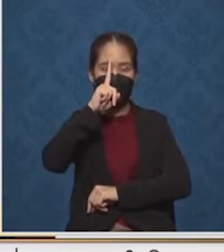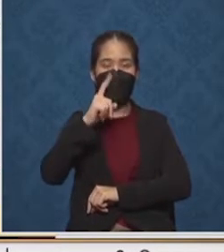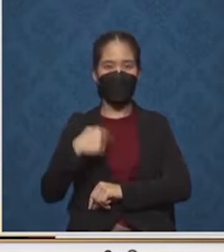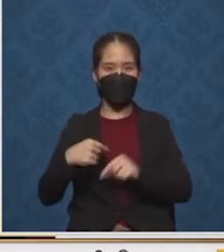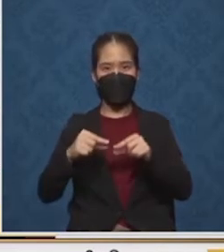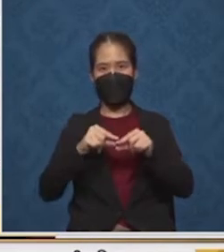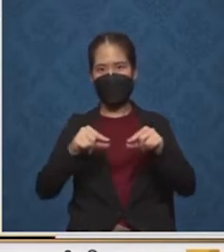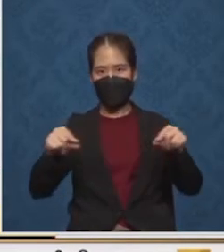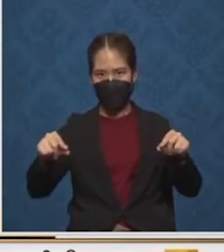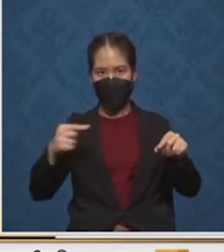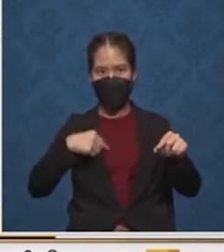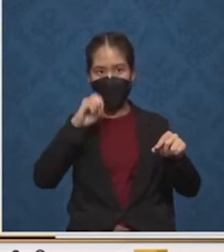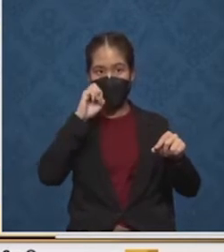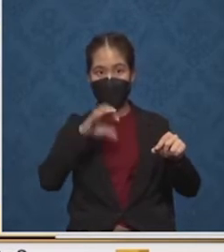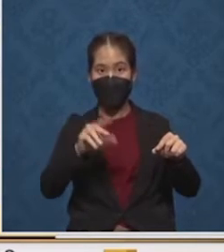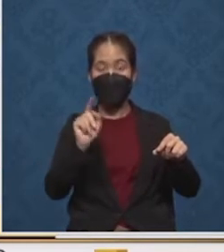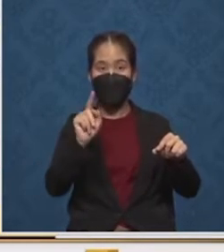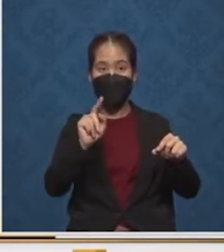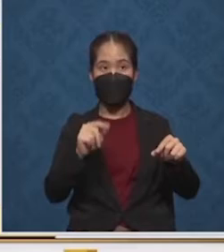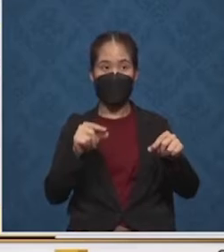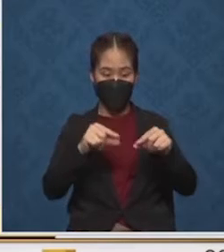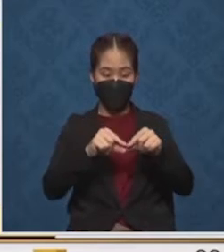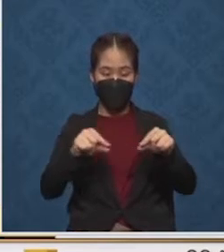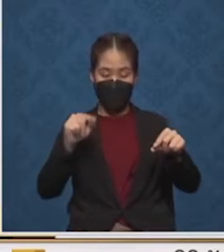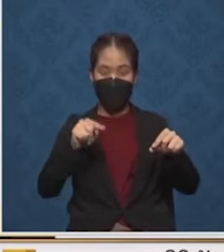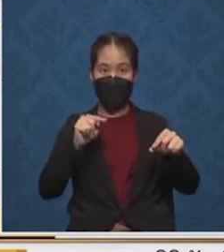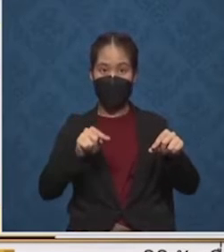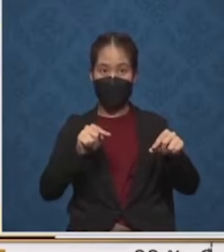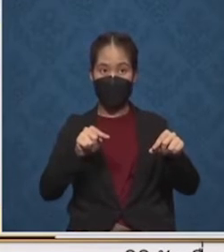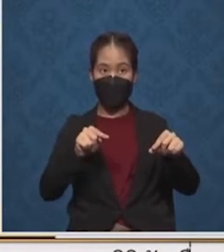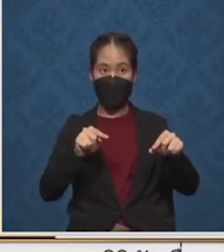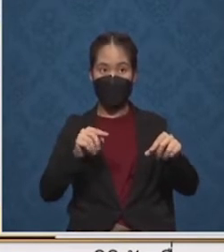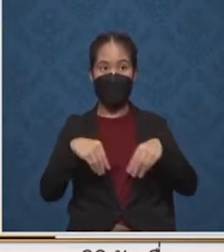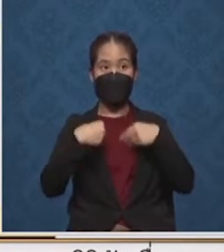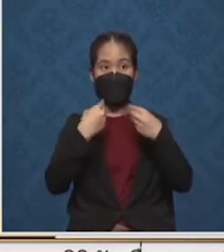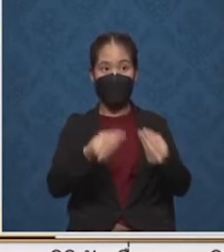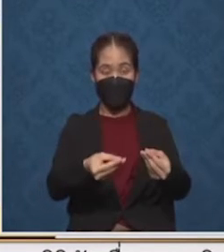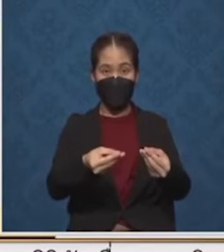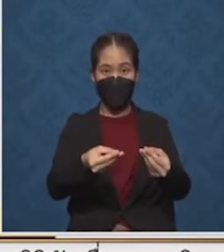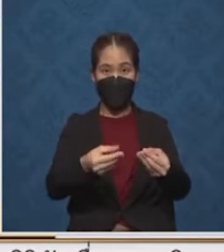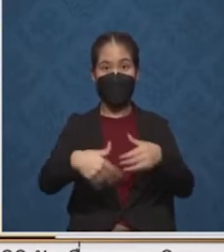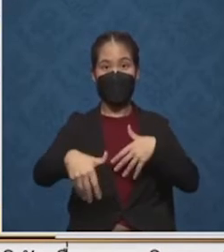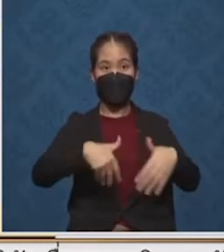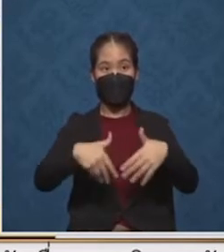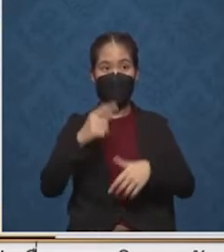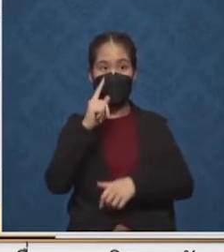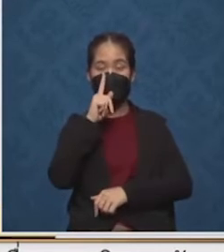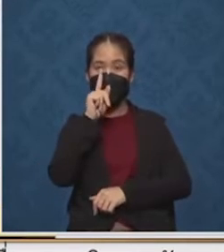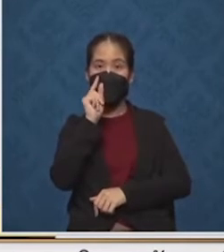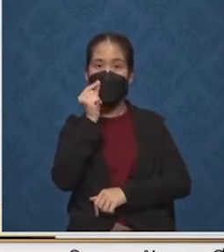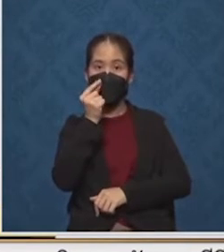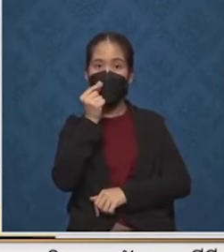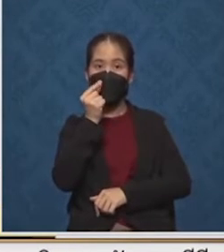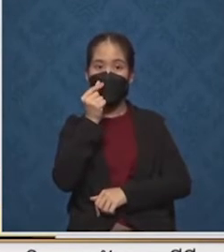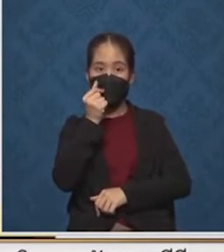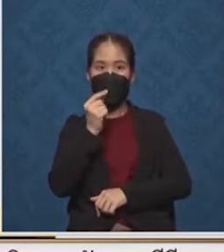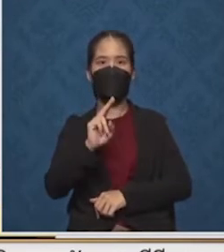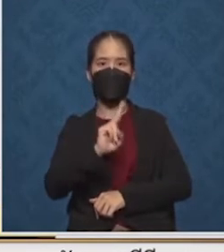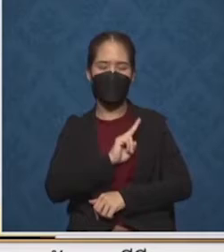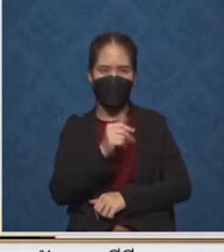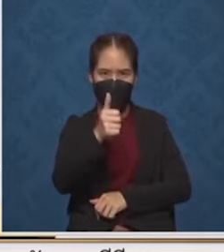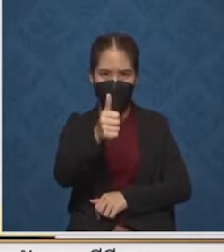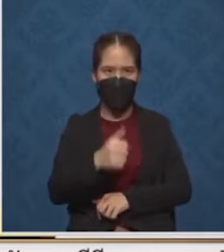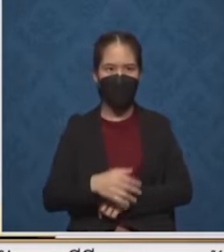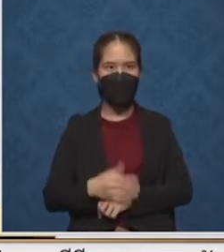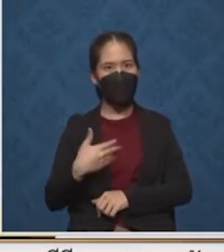เขาก็บอกว่าเขาจะไอ้ก้านยาวนี้มาได้เนี่ยเขาสามารถให้ประชาชนเอามาปั่นที่จมูกเขาก็ได้ด้วยหมอ